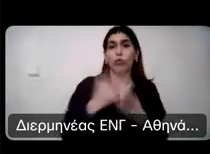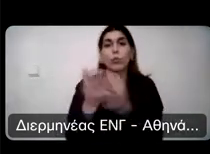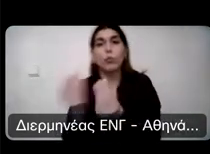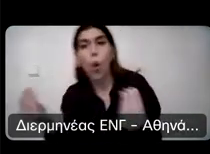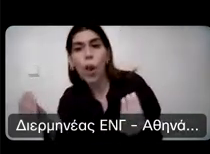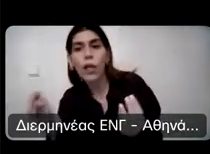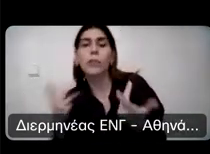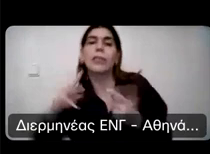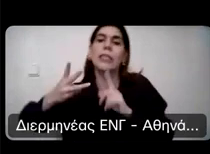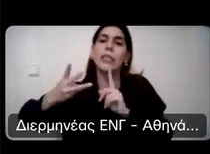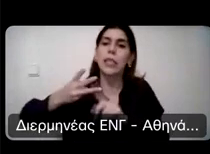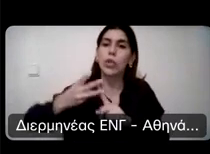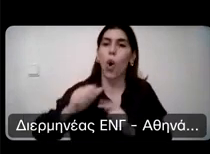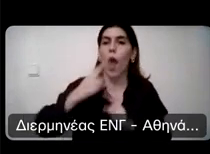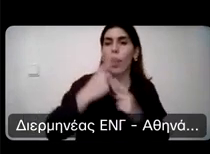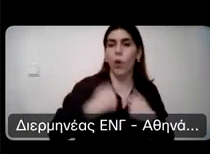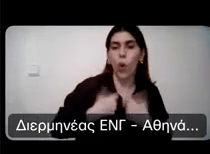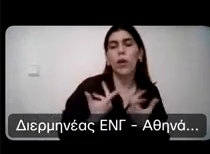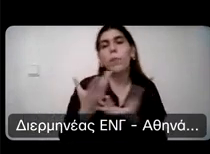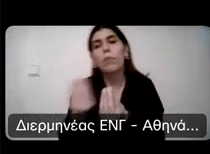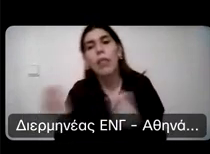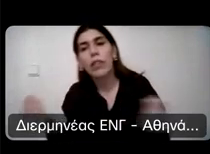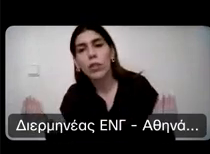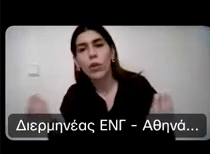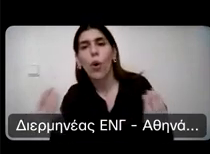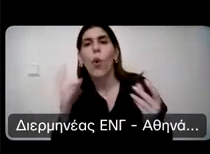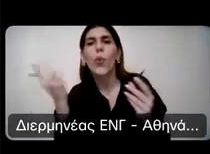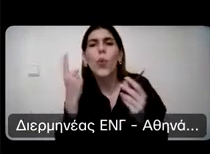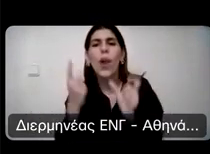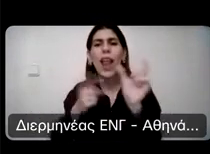αυτή στο πληθυντικό ή αυτή με ήττα αυτές στο πληθυντικό.